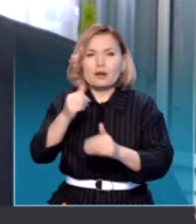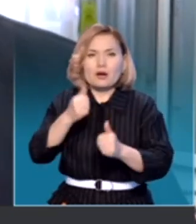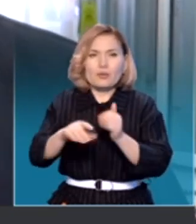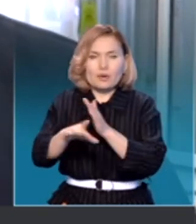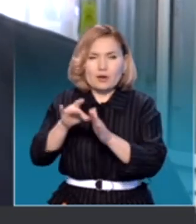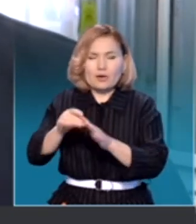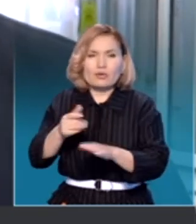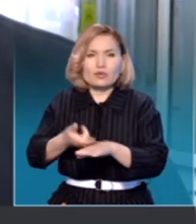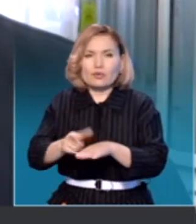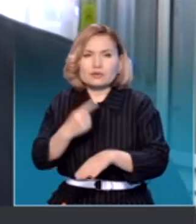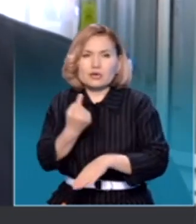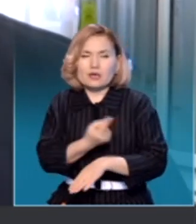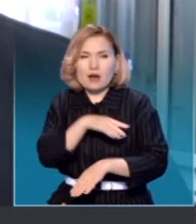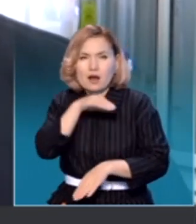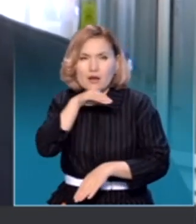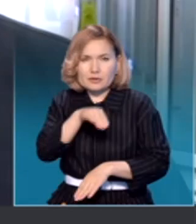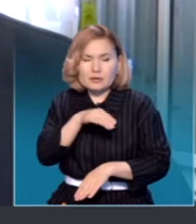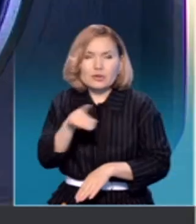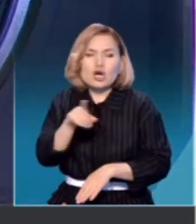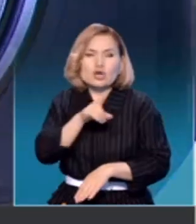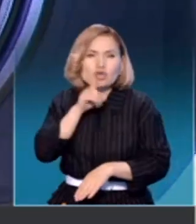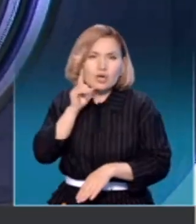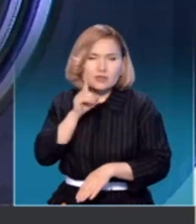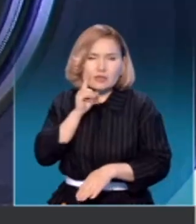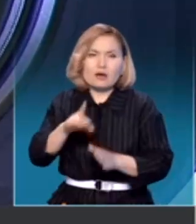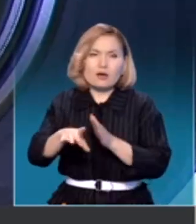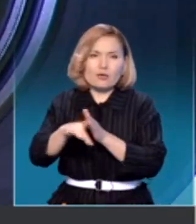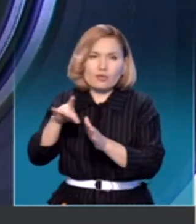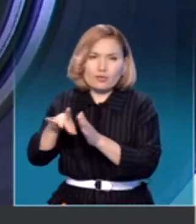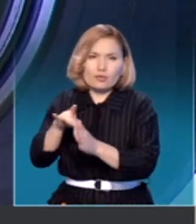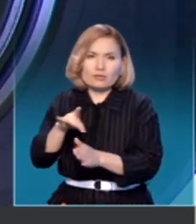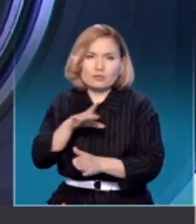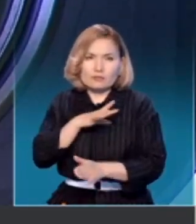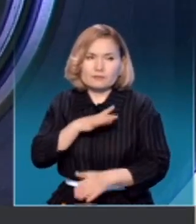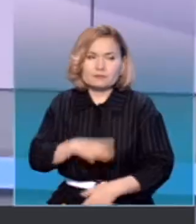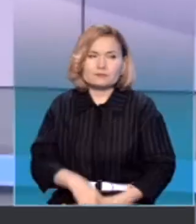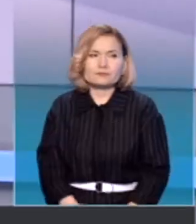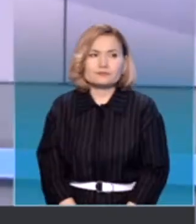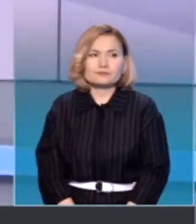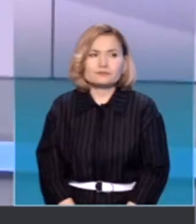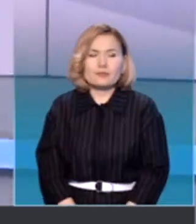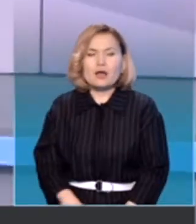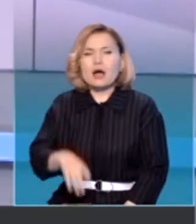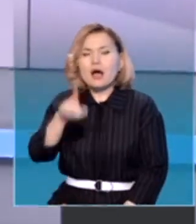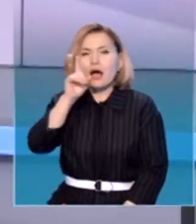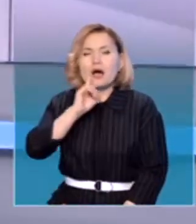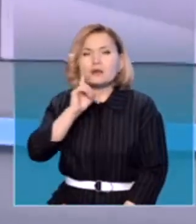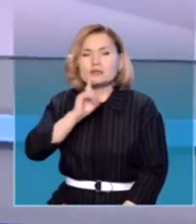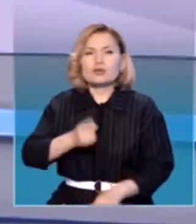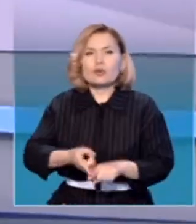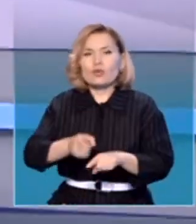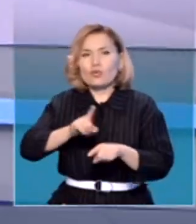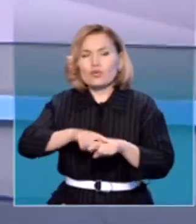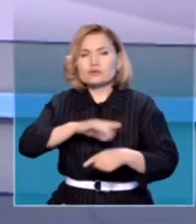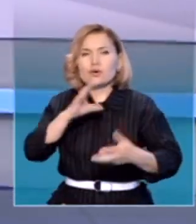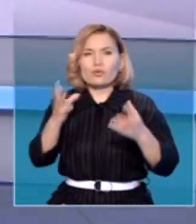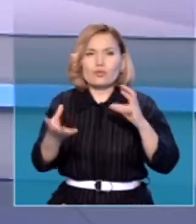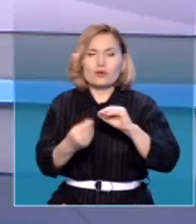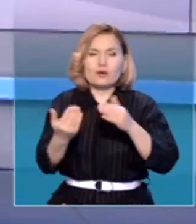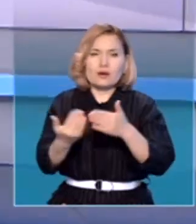сондай кәсіби деңгейі жоғары ойындарды біз күтудеміз. Әзірге осы, келесі ақпарат